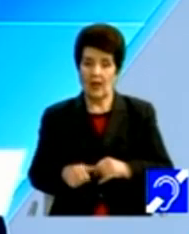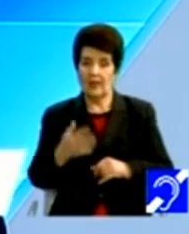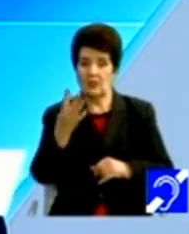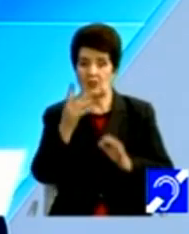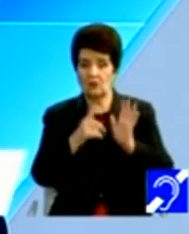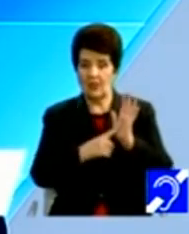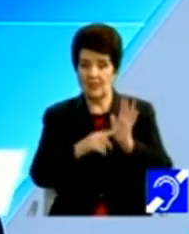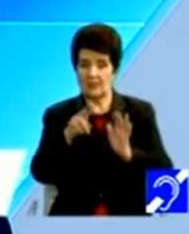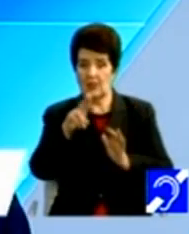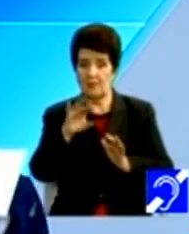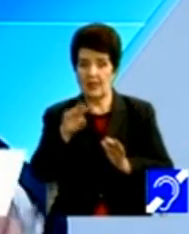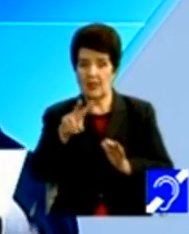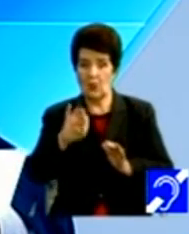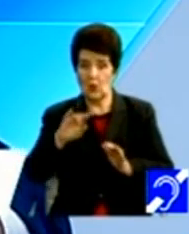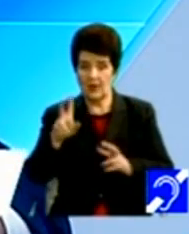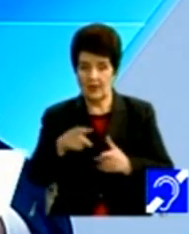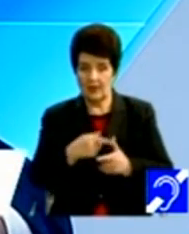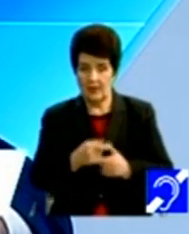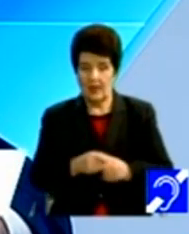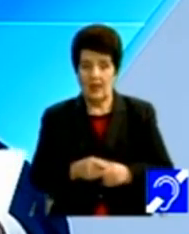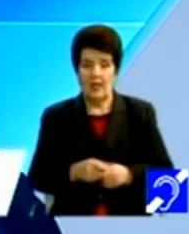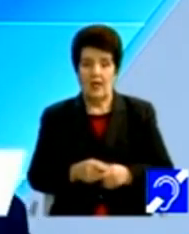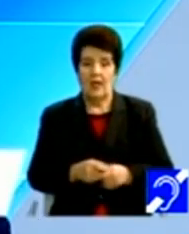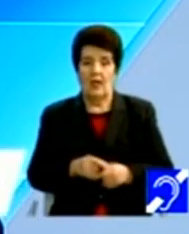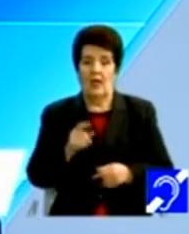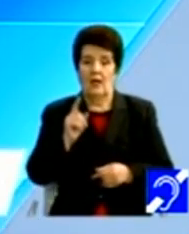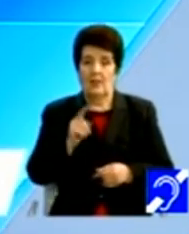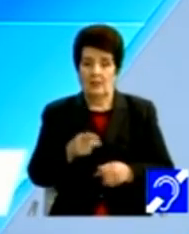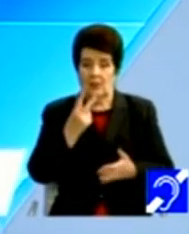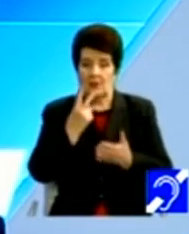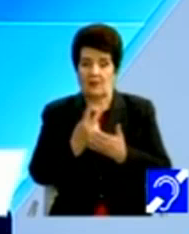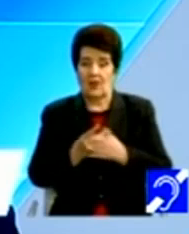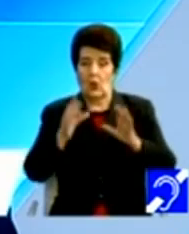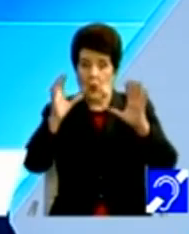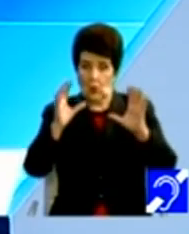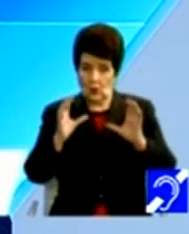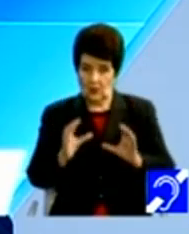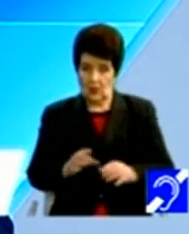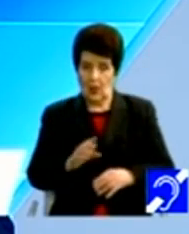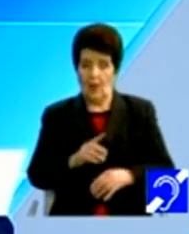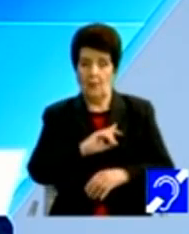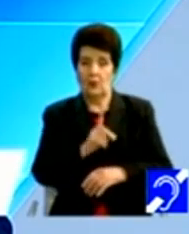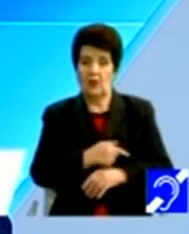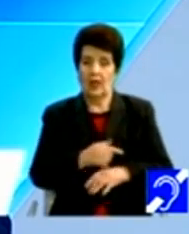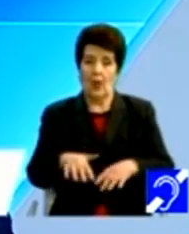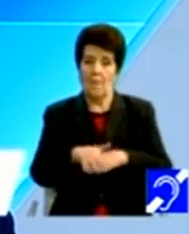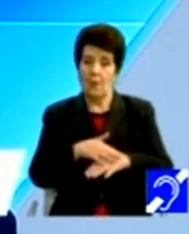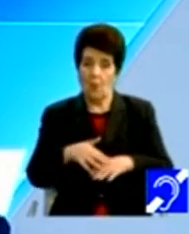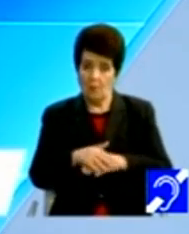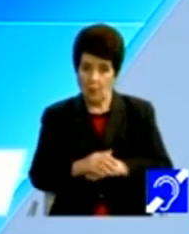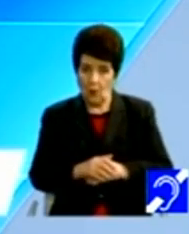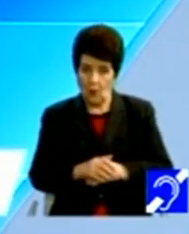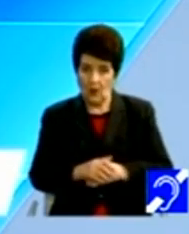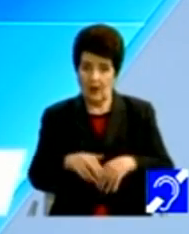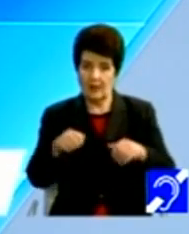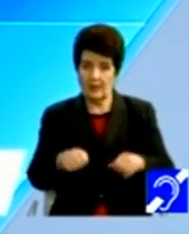piloni care, încă o dată zic, țin strict de prevederile constituționale, că puterea aparține poporului, stat de